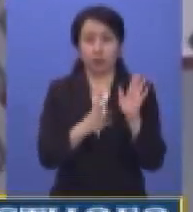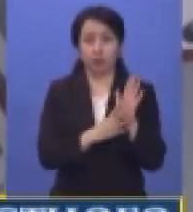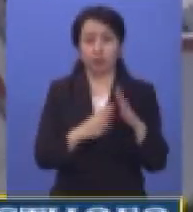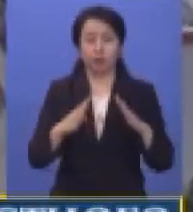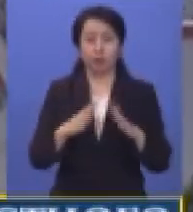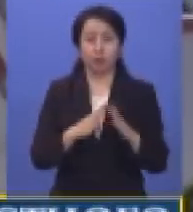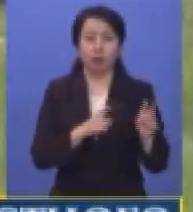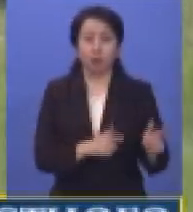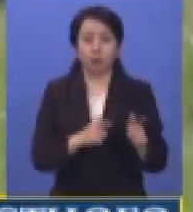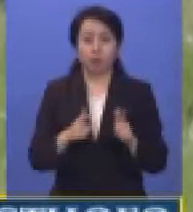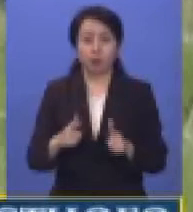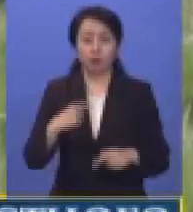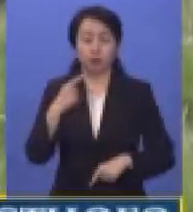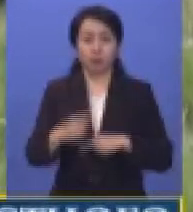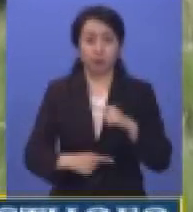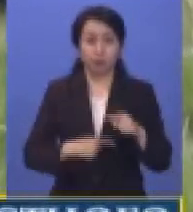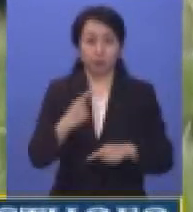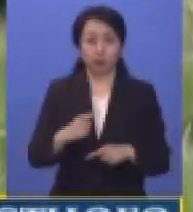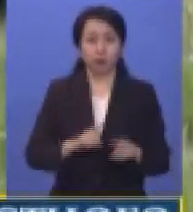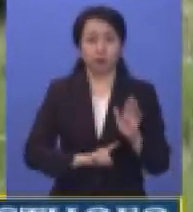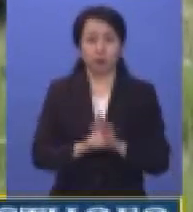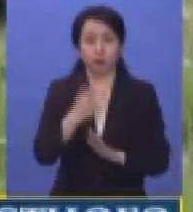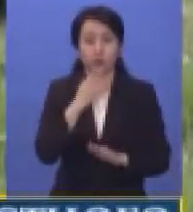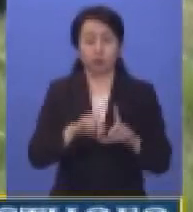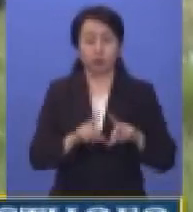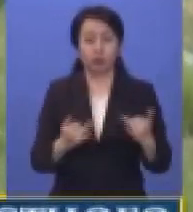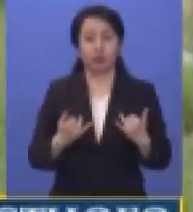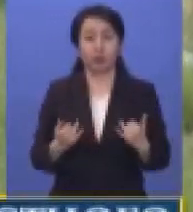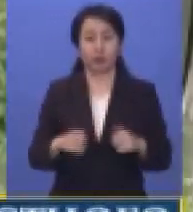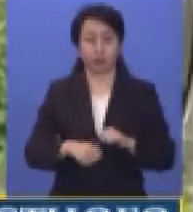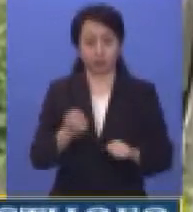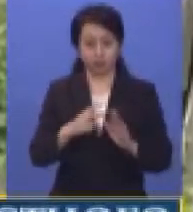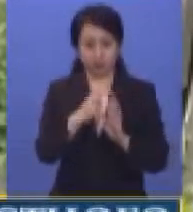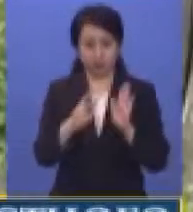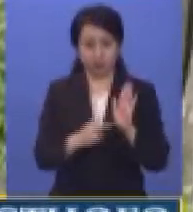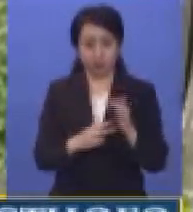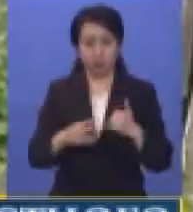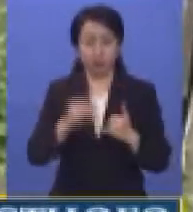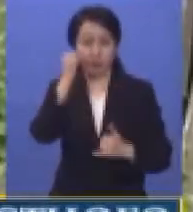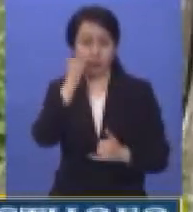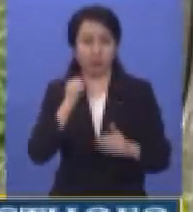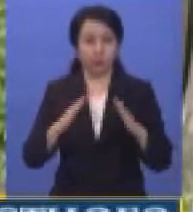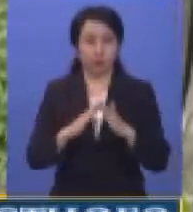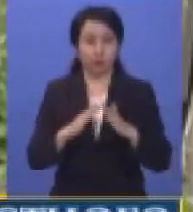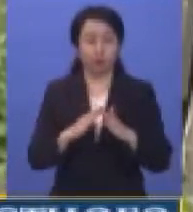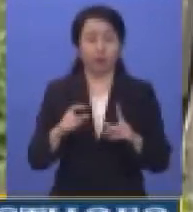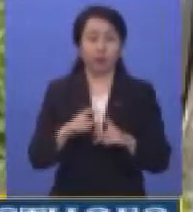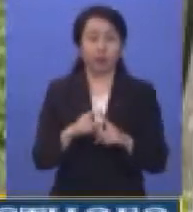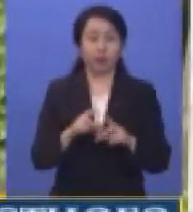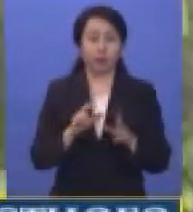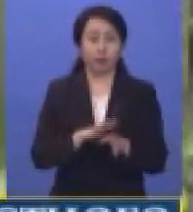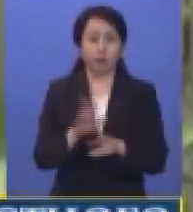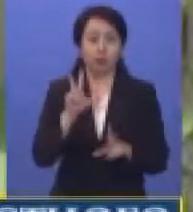Площадки подготовлены и постепенно подрядчики заходят на свои объекты. Для этого снесли 17 частных ветхих домов. По словам исполняющего